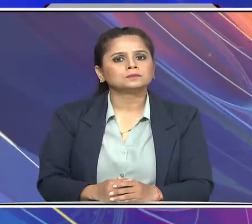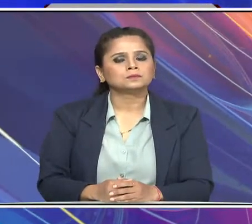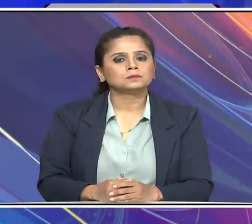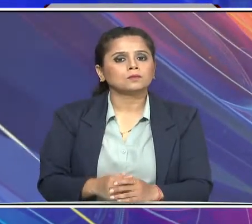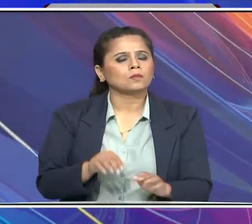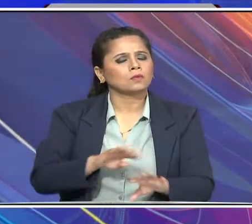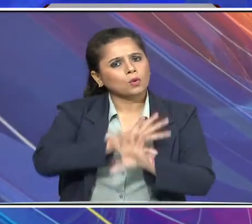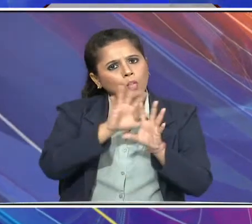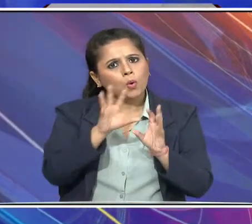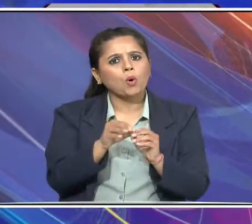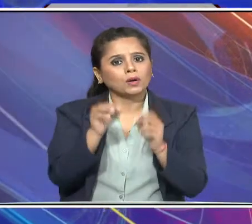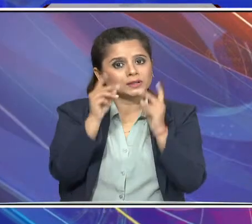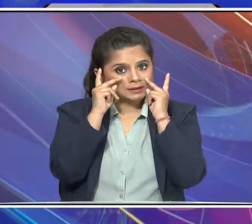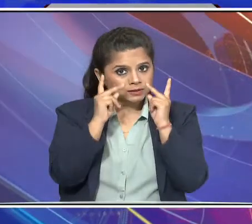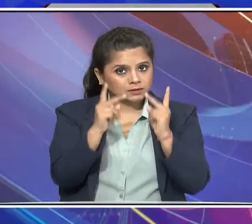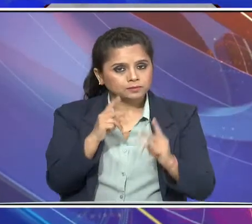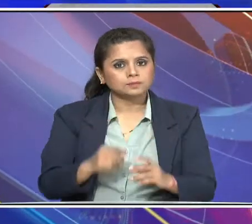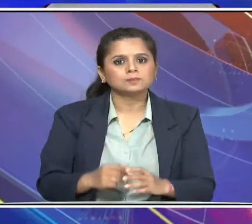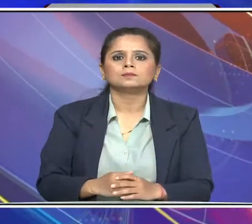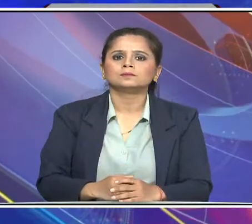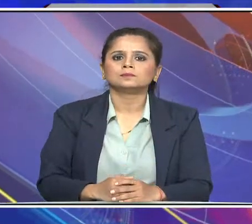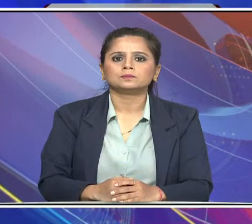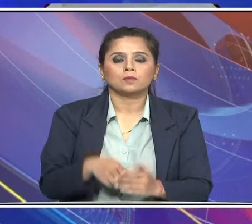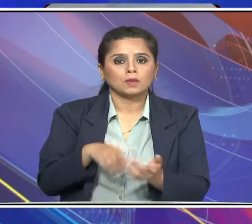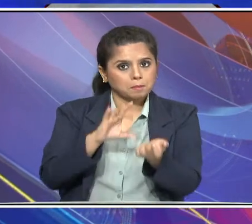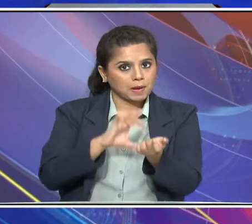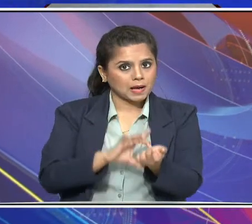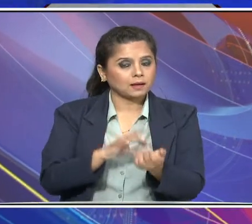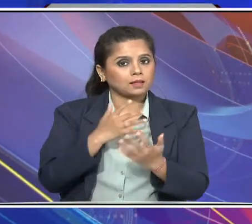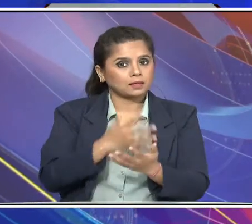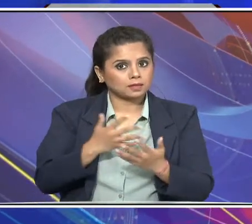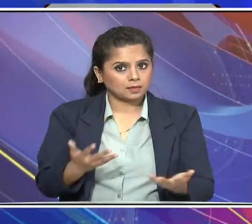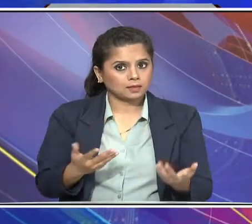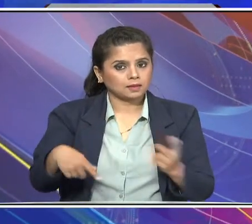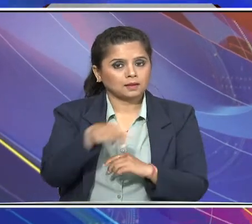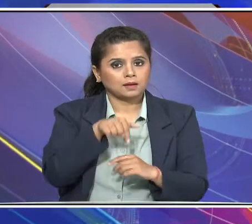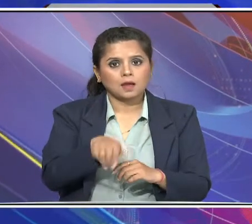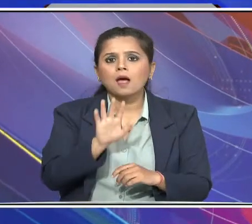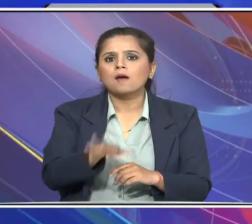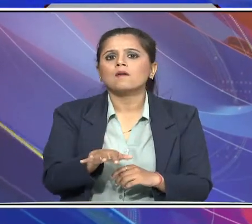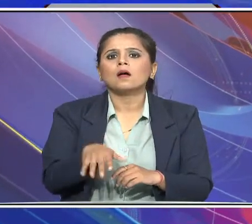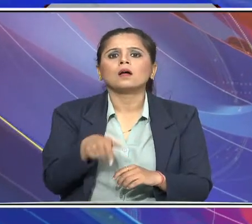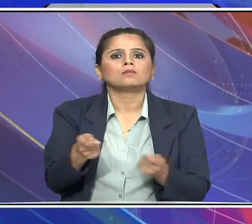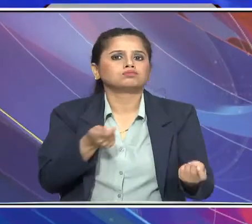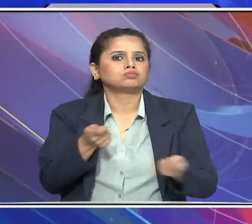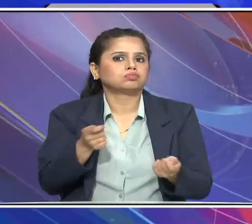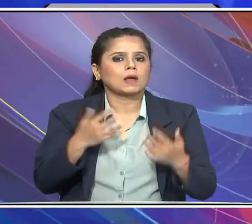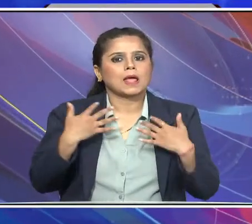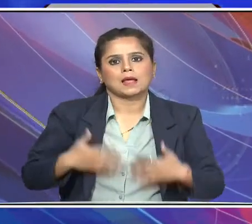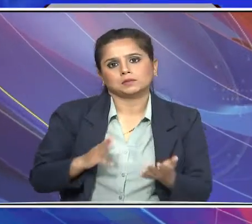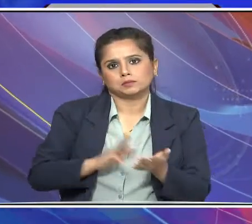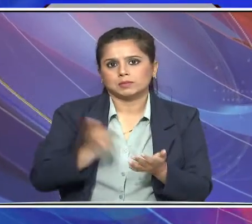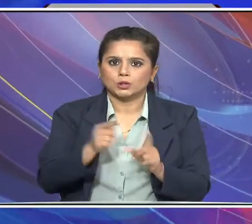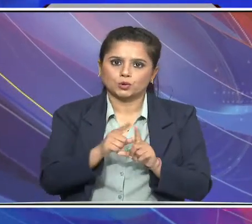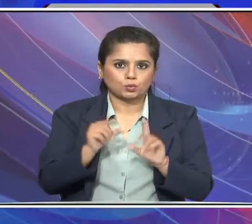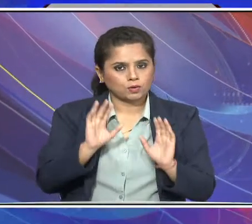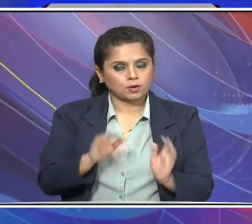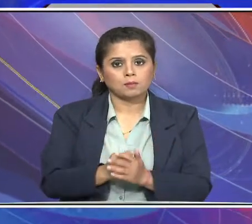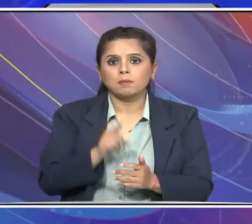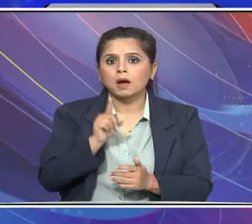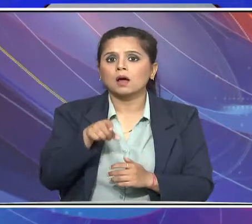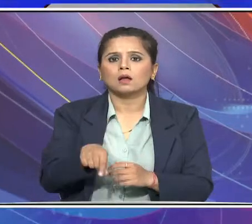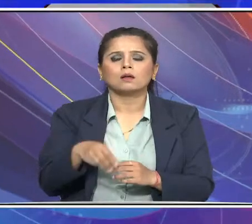सभी मेडिकल डिवाइस में रेगुलेटरी सिस्टम हेल्थ मिनिस्ट्री कर रही है लेकिन उसको